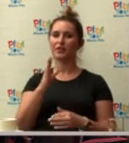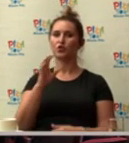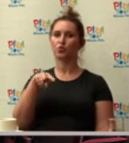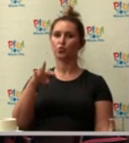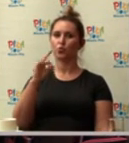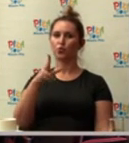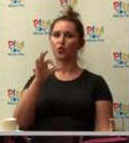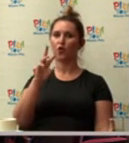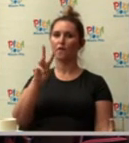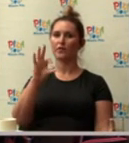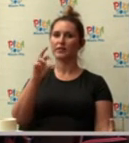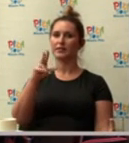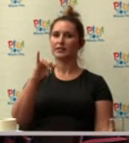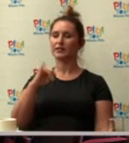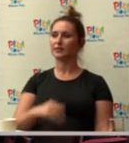Lucjan Szutkowski.